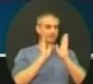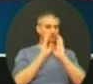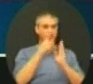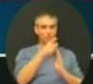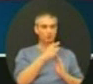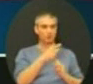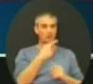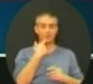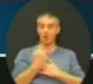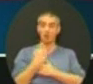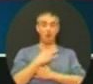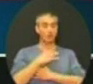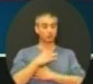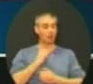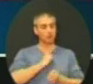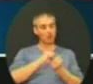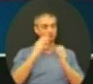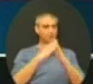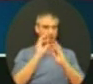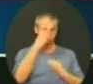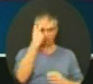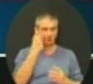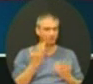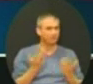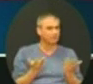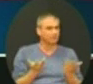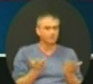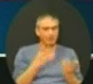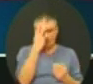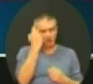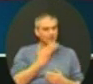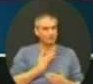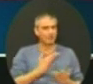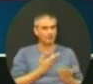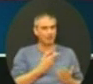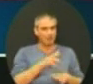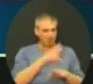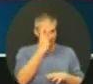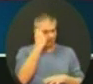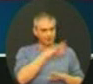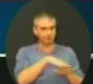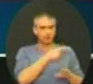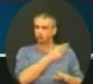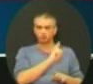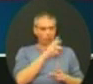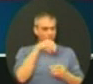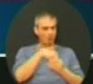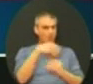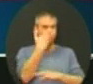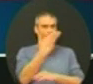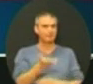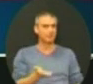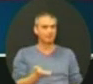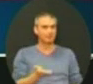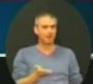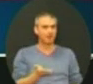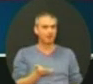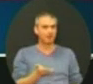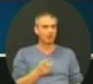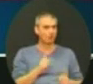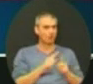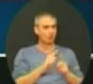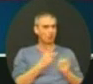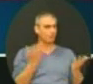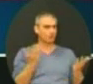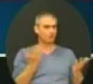כוחותינו הרסו בתים של ערבים. מה הערבי מקבל את זה? הערבי מרגיש שהוא לא חלק מהמדינה, שזה כוחותינו